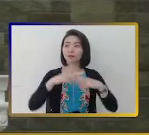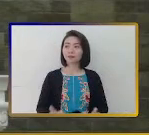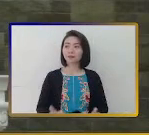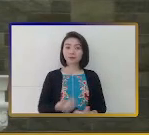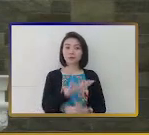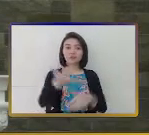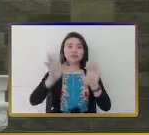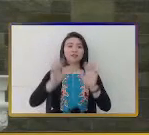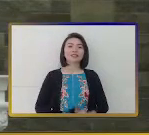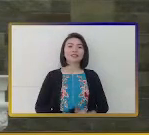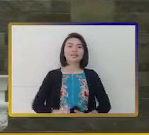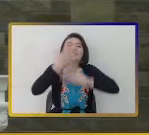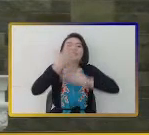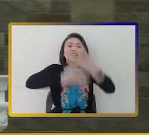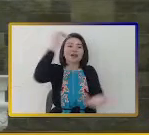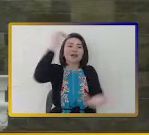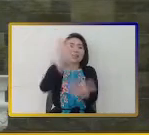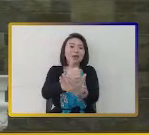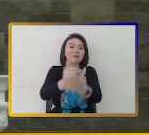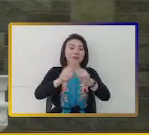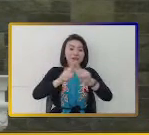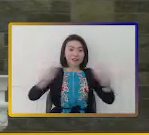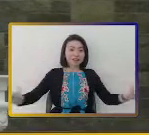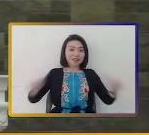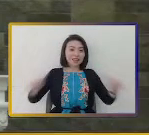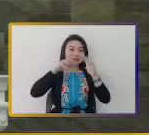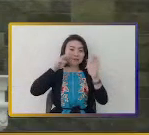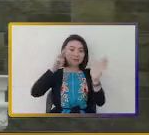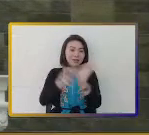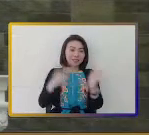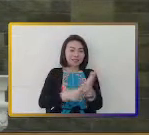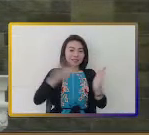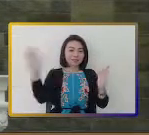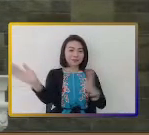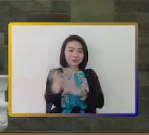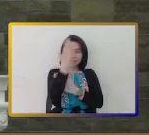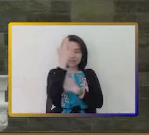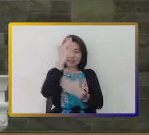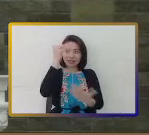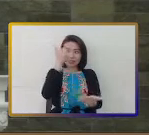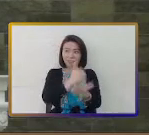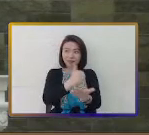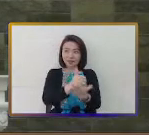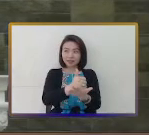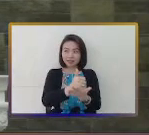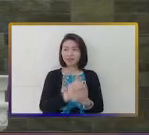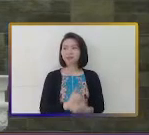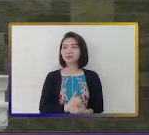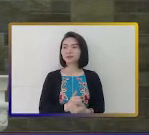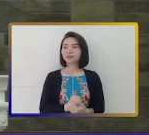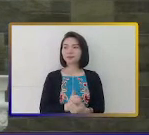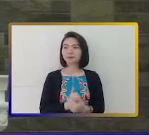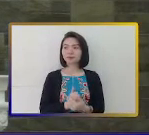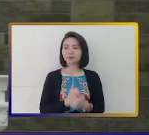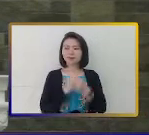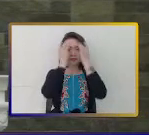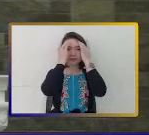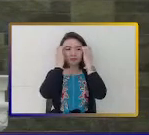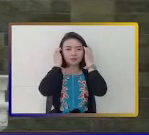a loud amen for that great message this morning. Amen. Wow, wow.